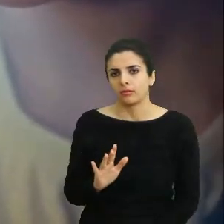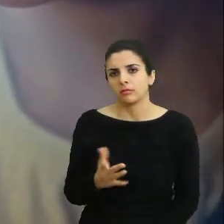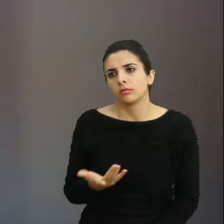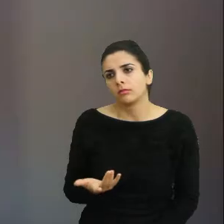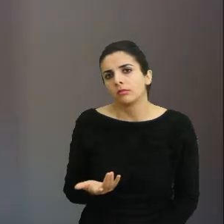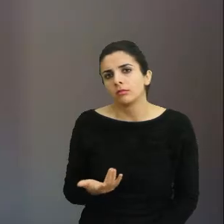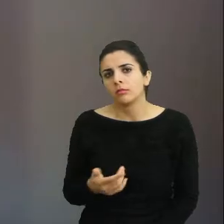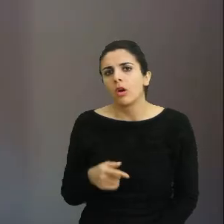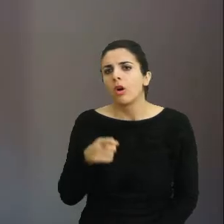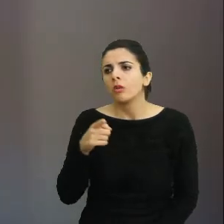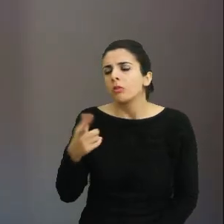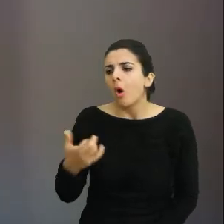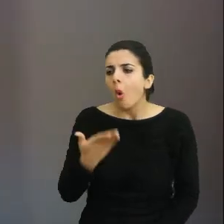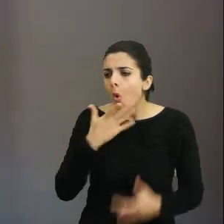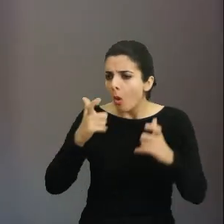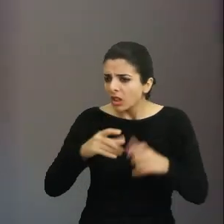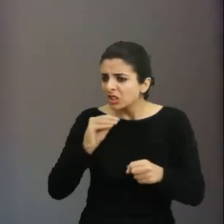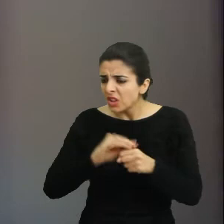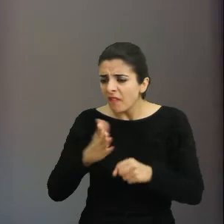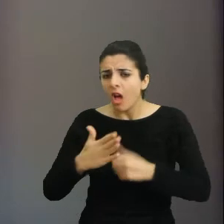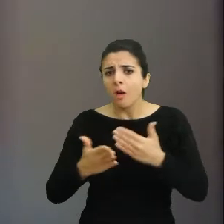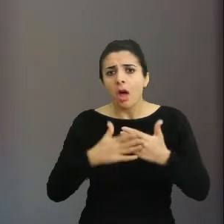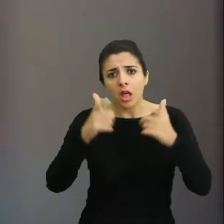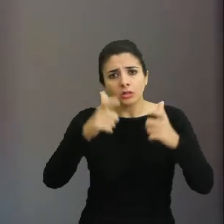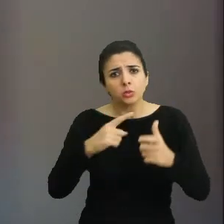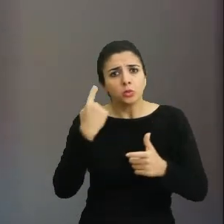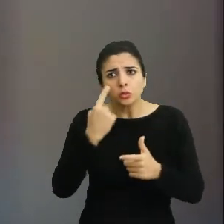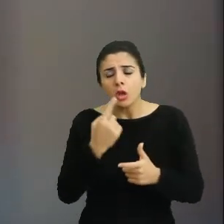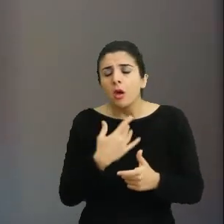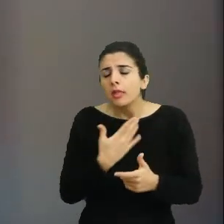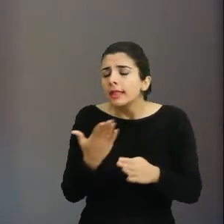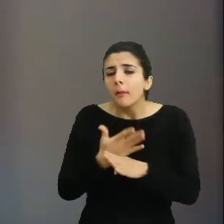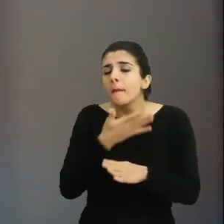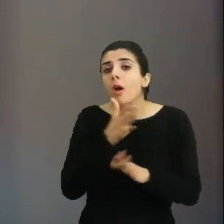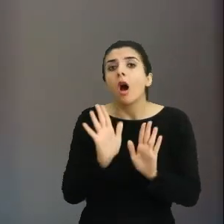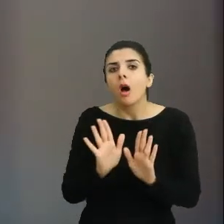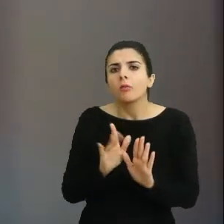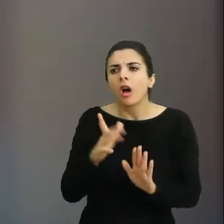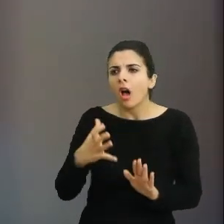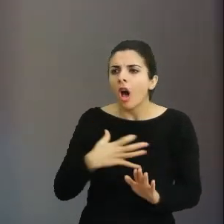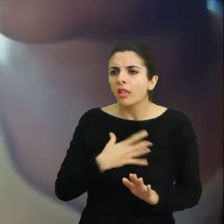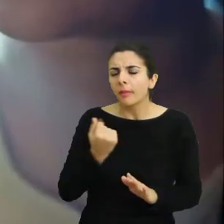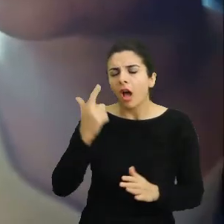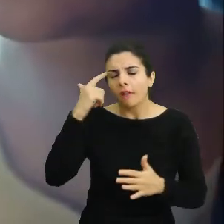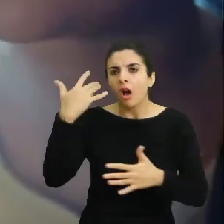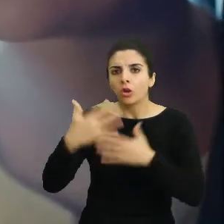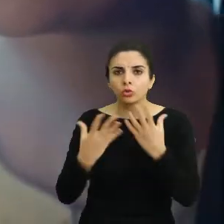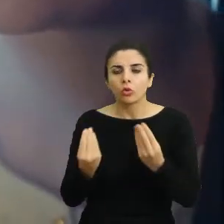ve şehrin bu durumundan dolayı mı? Yoksa başka bir şeyden mi bilmiyorum ama bu sıralar Cahit biraz